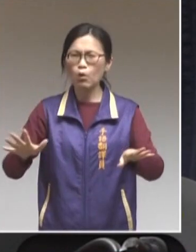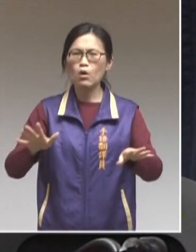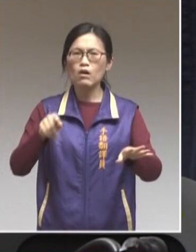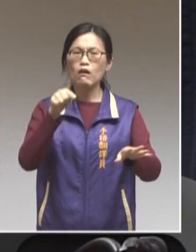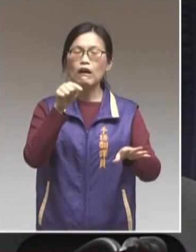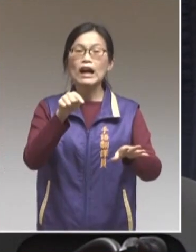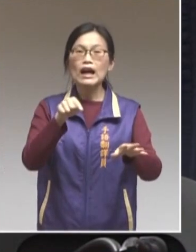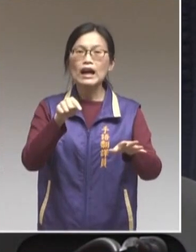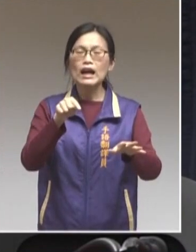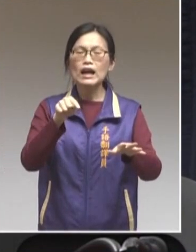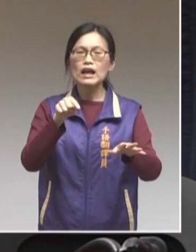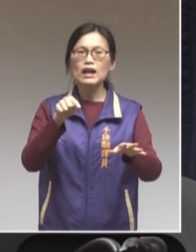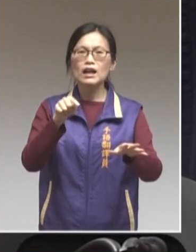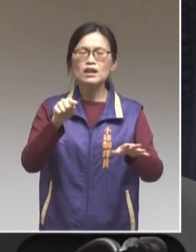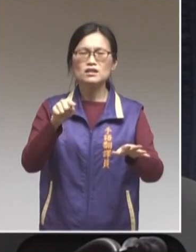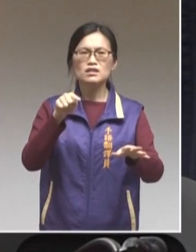个。